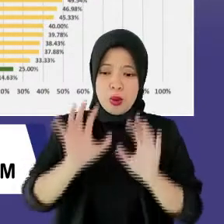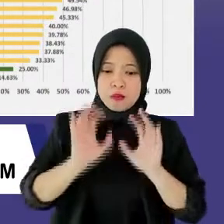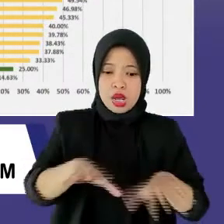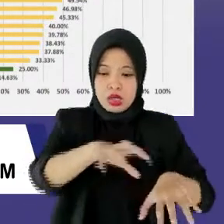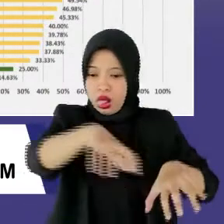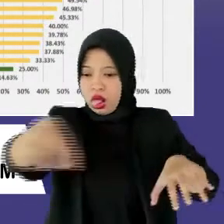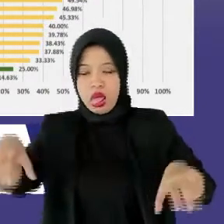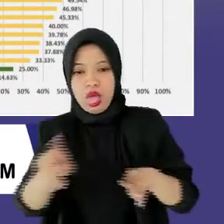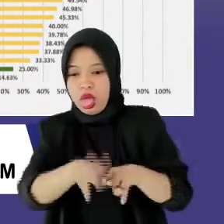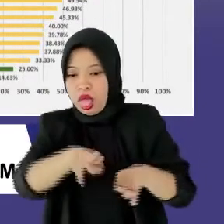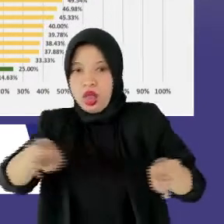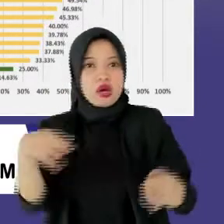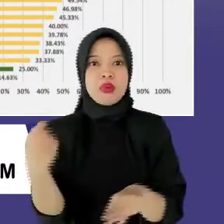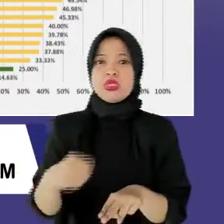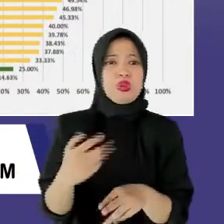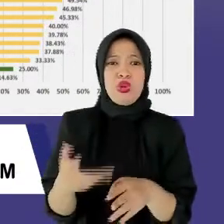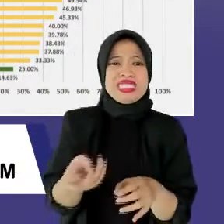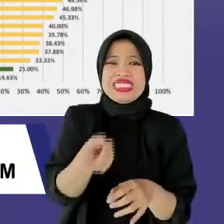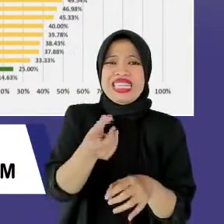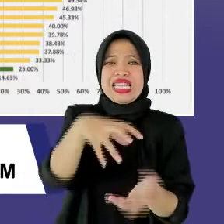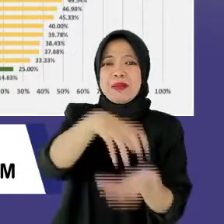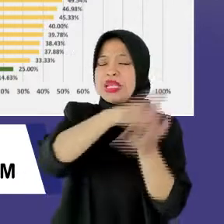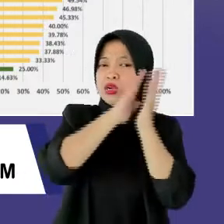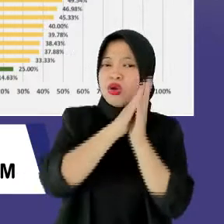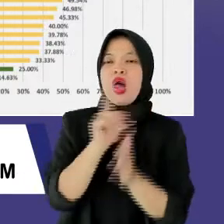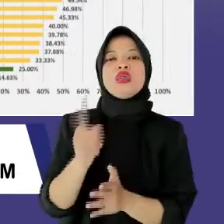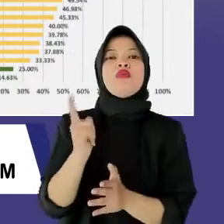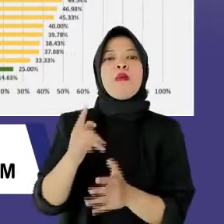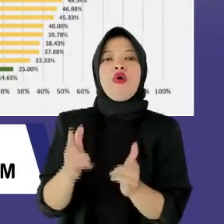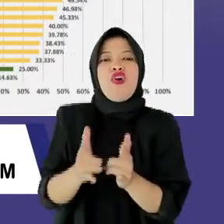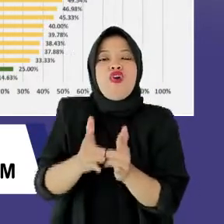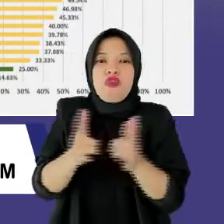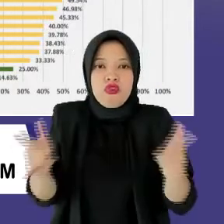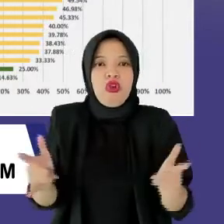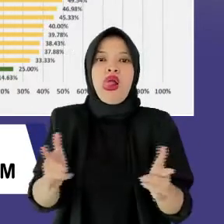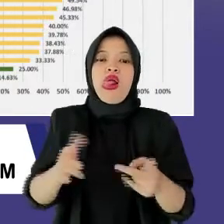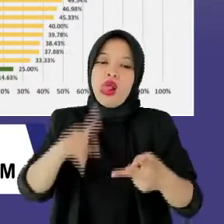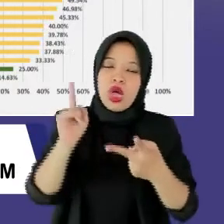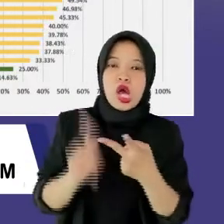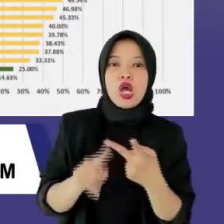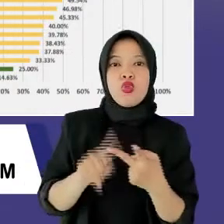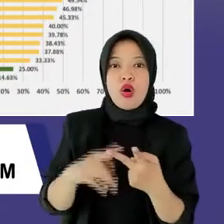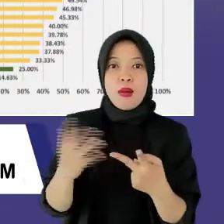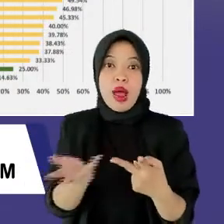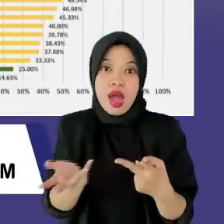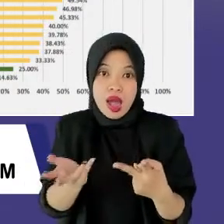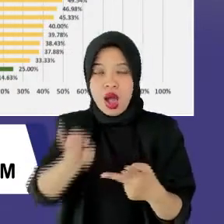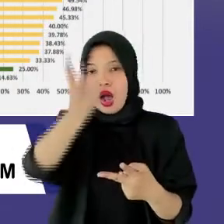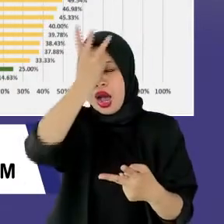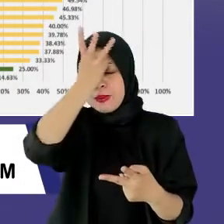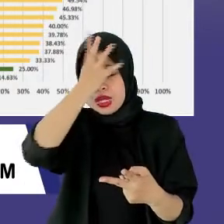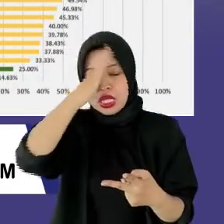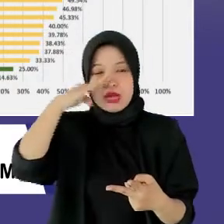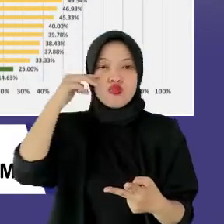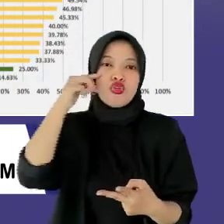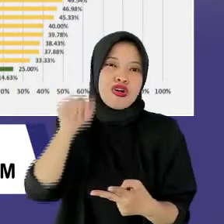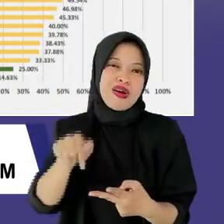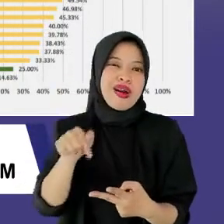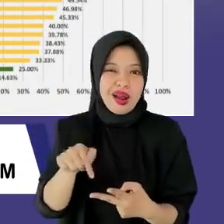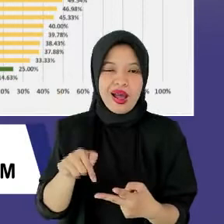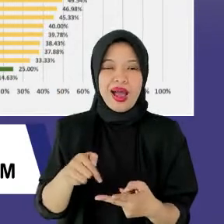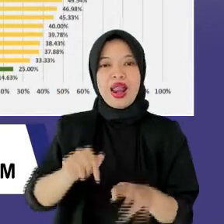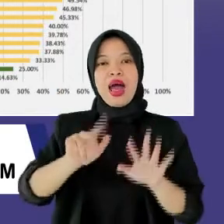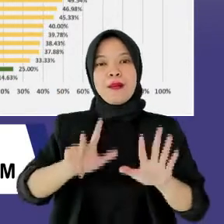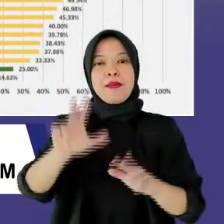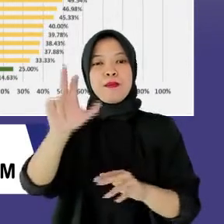banyak tempat tidurnya. Bisa jadi tempat tidurnya sedikit, itu yang menyebabkan dia penuh. Yang kedua, kita juga bisa lihat di Kalimantan Timur, ini angkanya